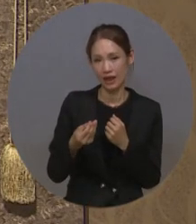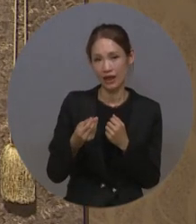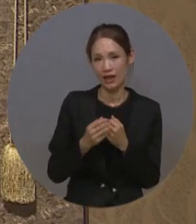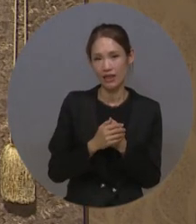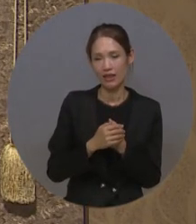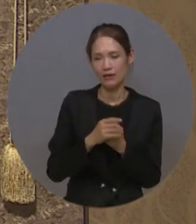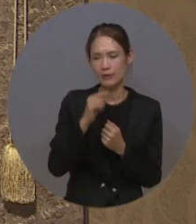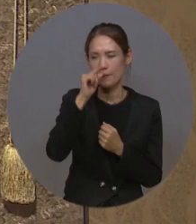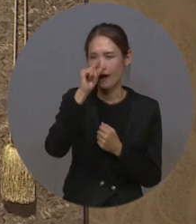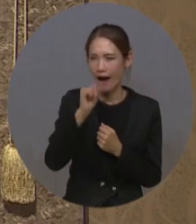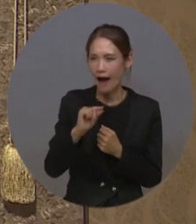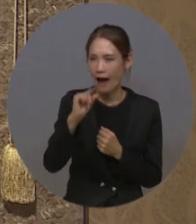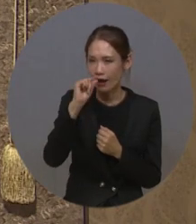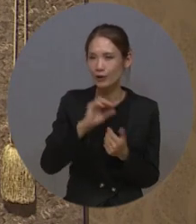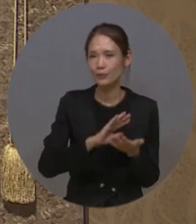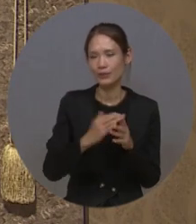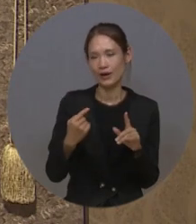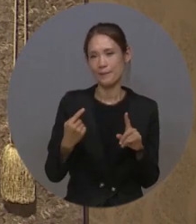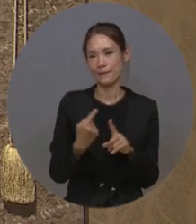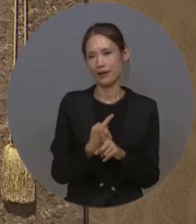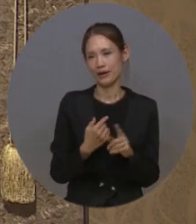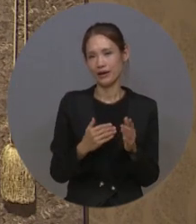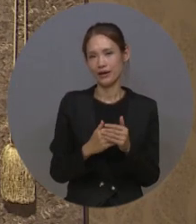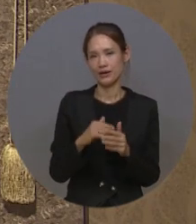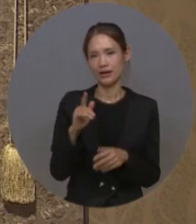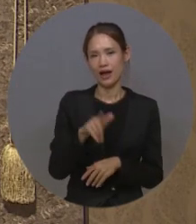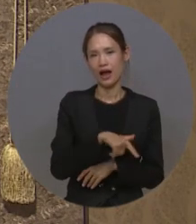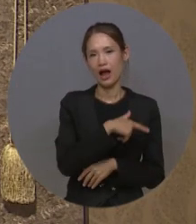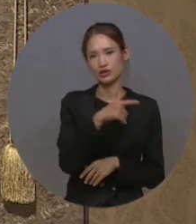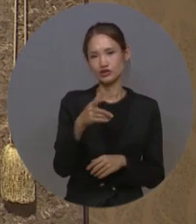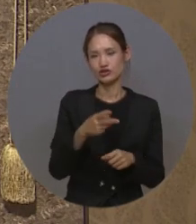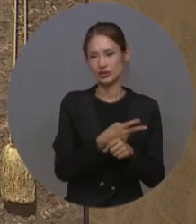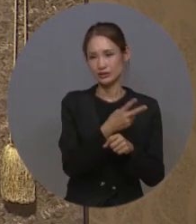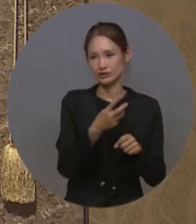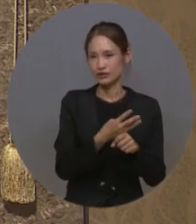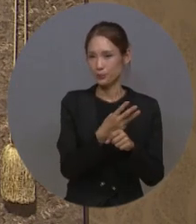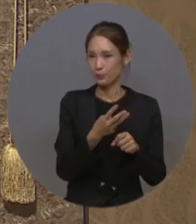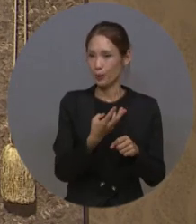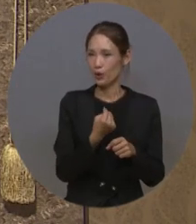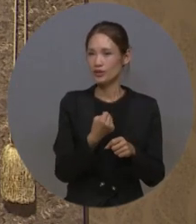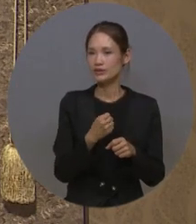되게 까다로워졌어요. 네. 하루에 뭐 몇 시간 이상 써야 되고